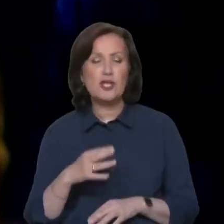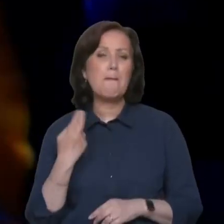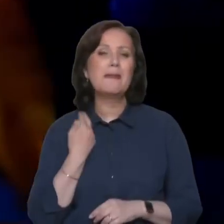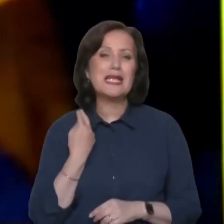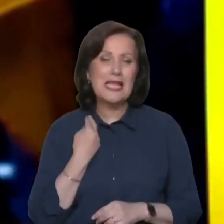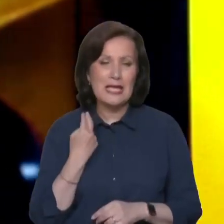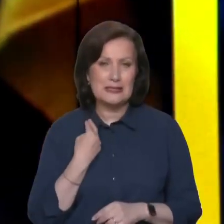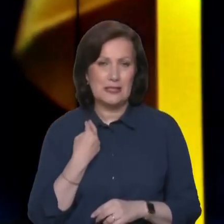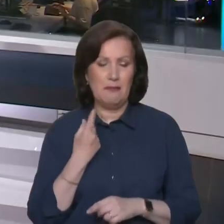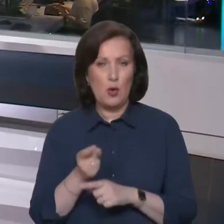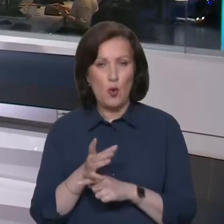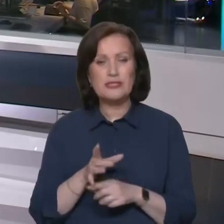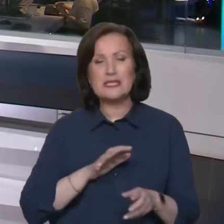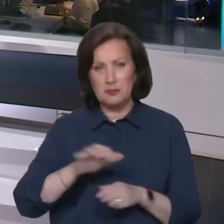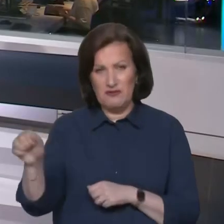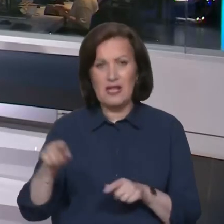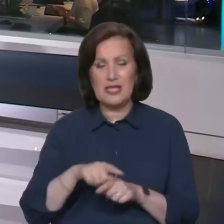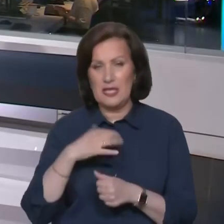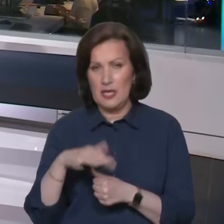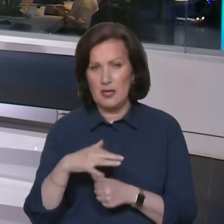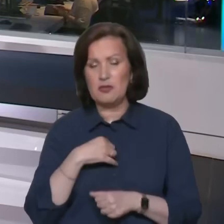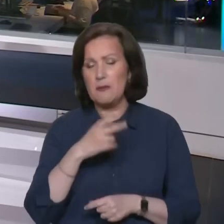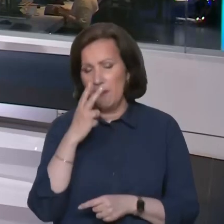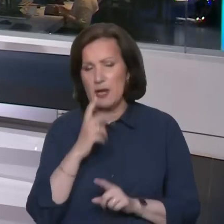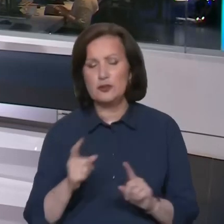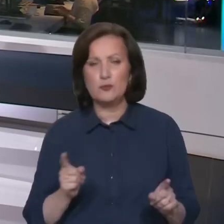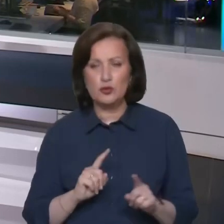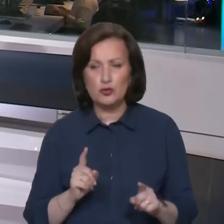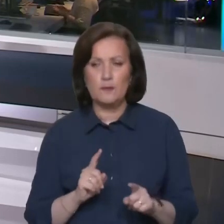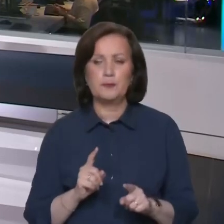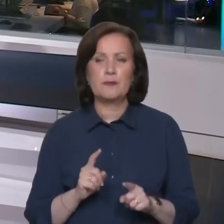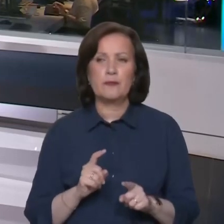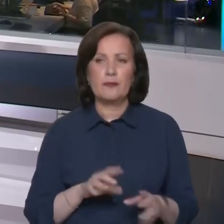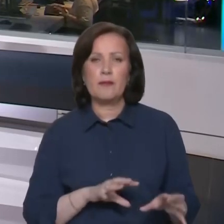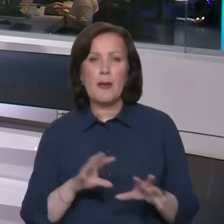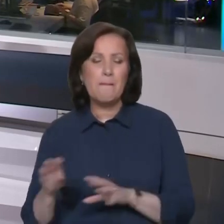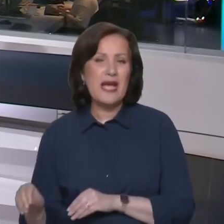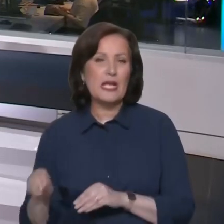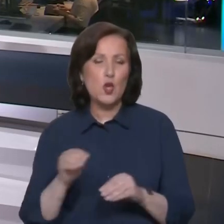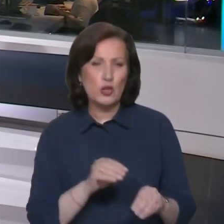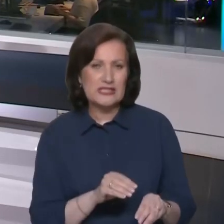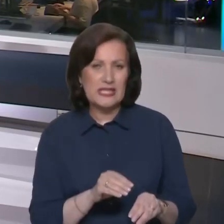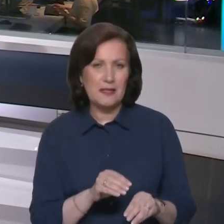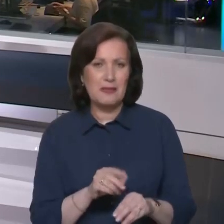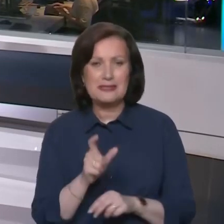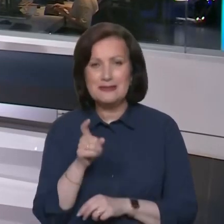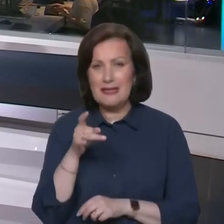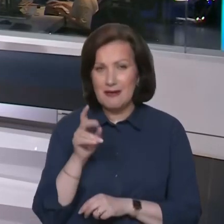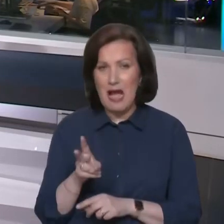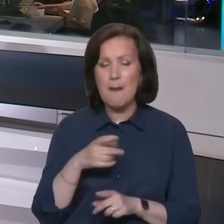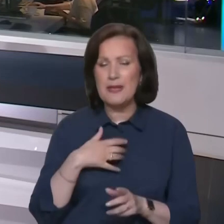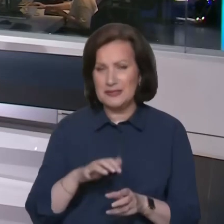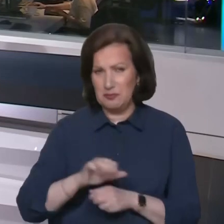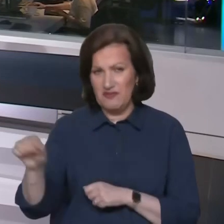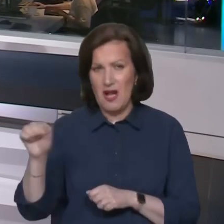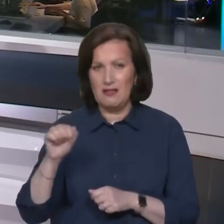британськими комплексами збивали такі гелікоптери. Ми бачимо, що і переносними також ЗРК ми збивали такі